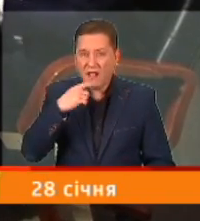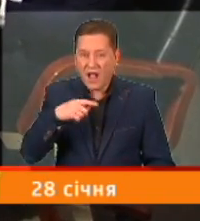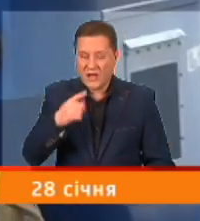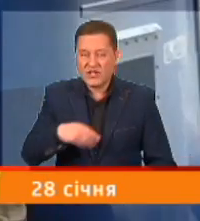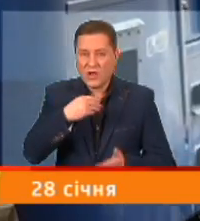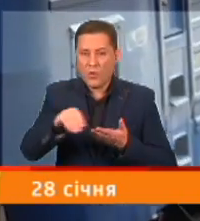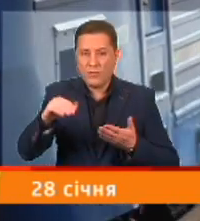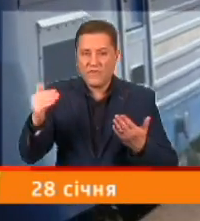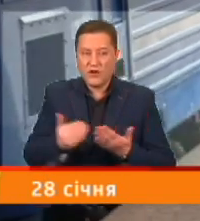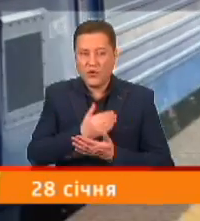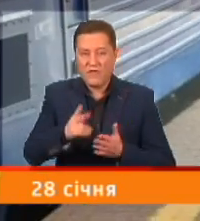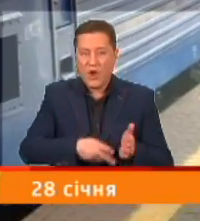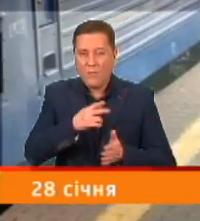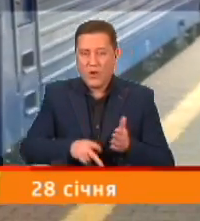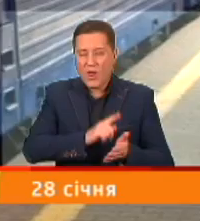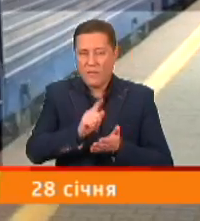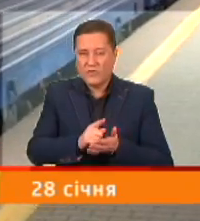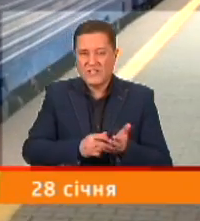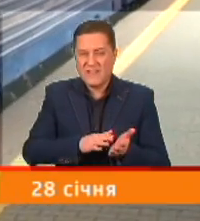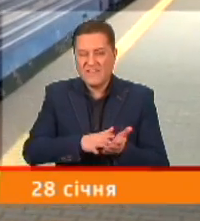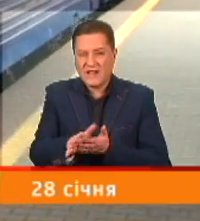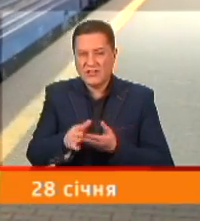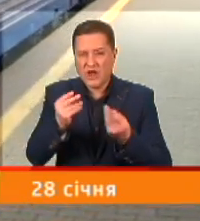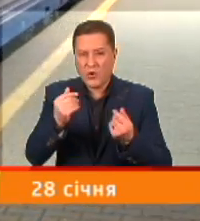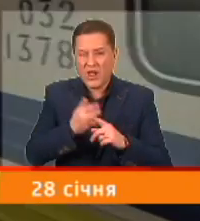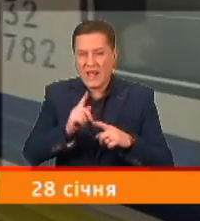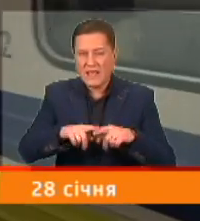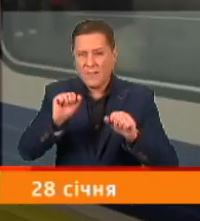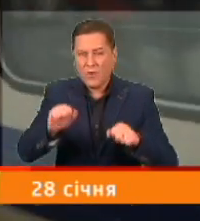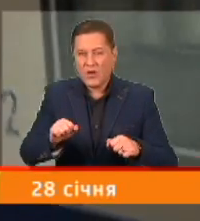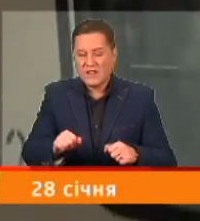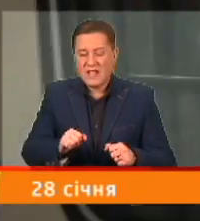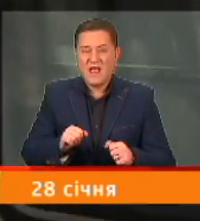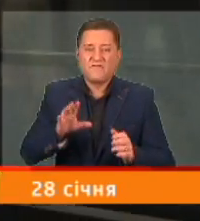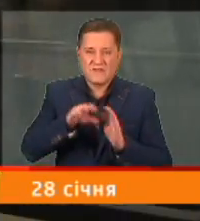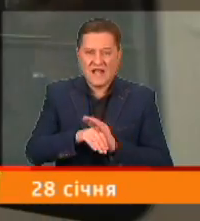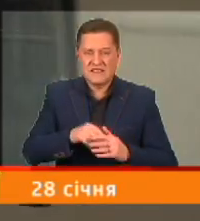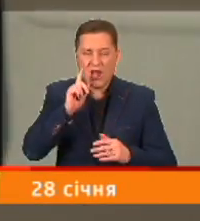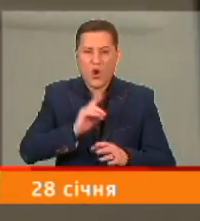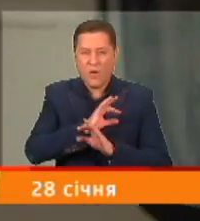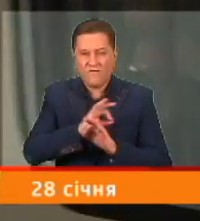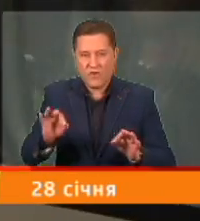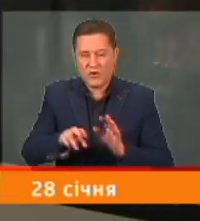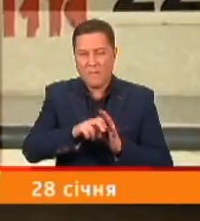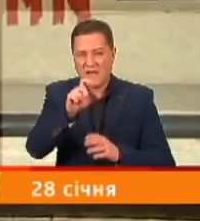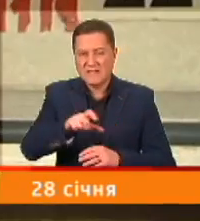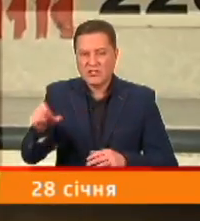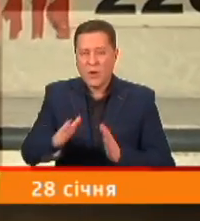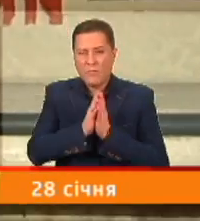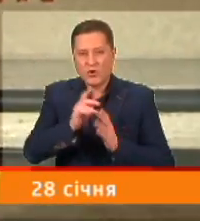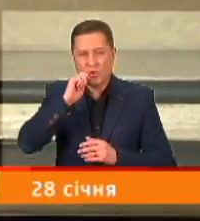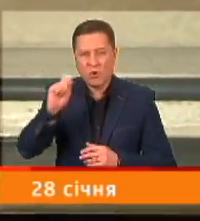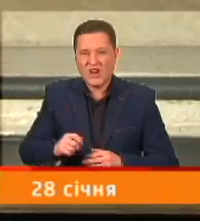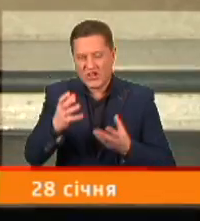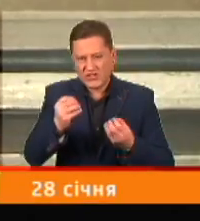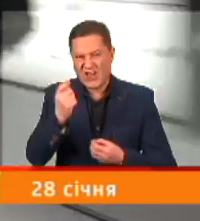купівлю нових потягів мусять витрачати гроші, які могли би вкласти у комфорт пасажирів. І просить українців іще